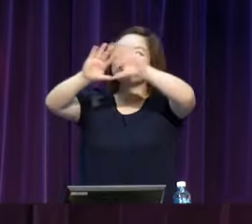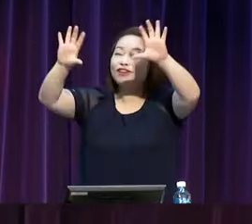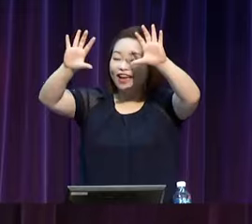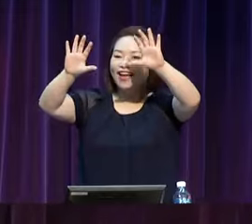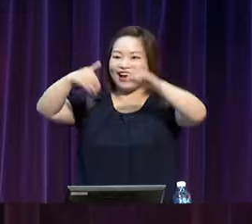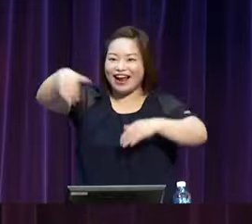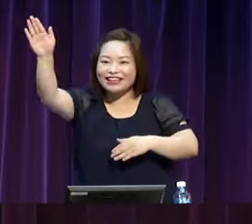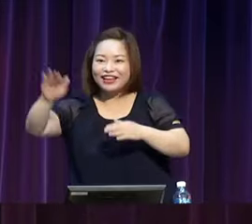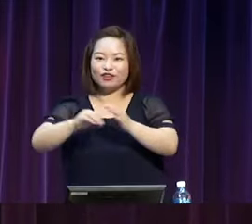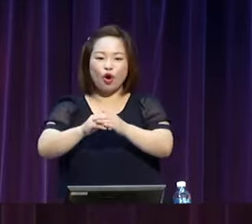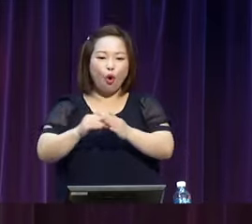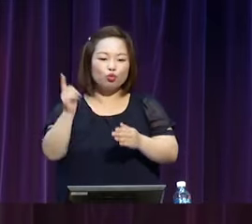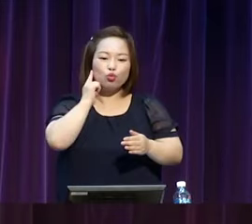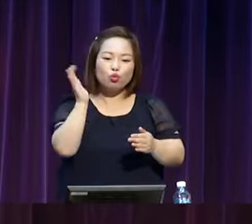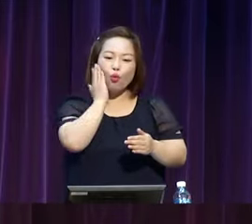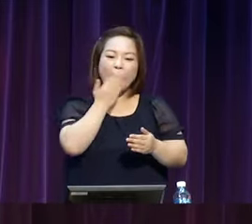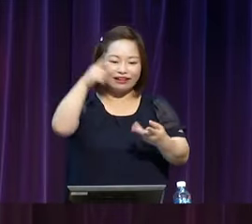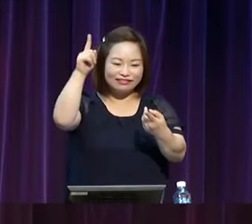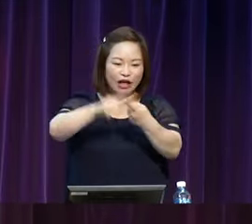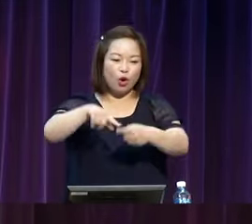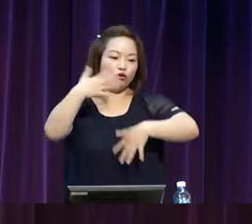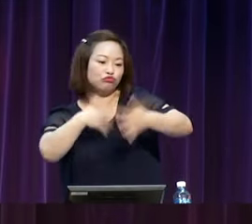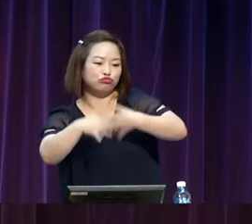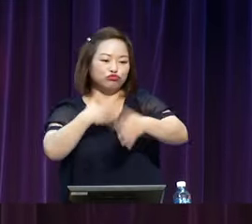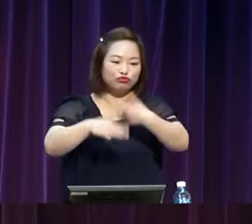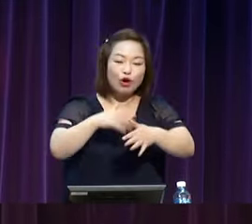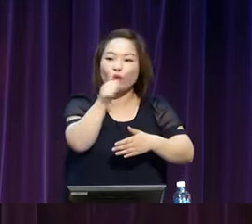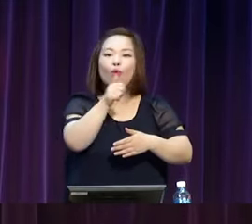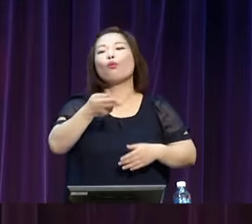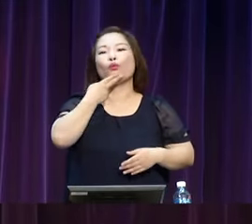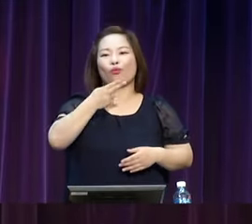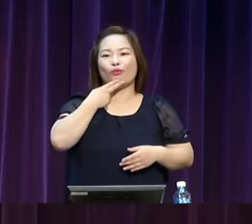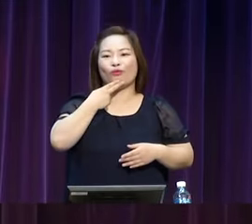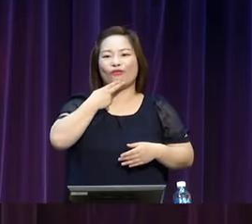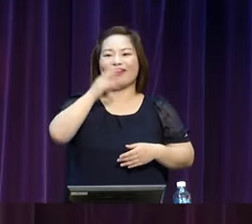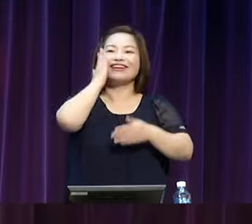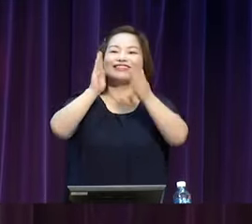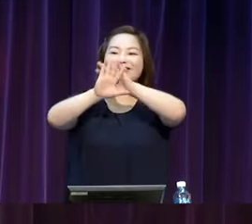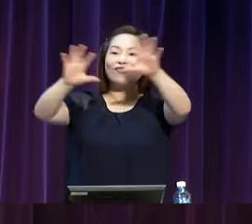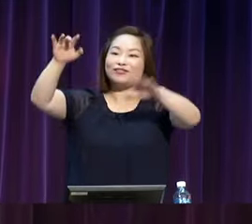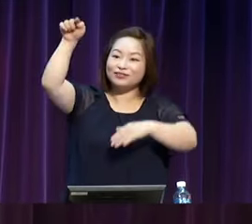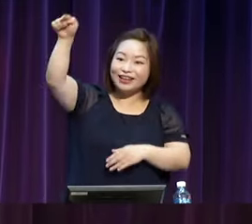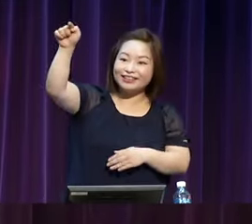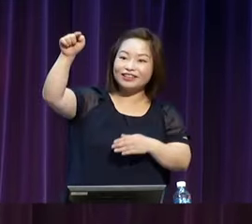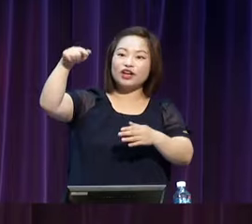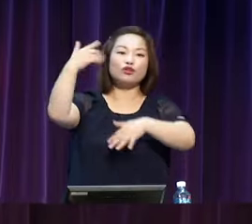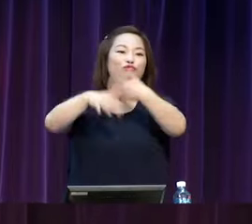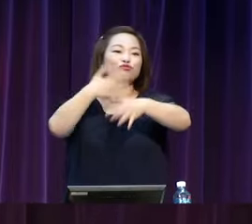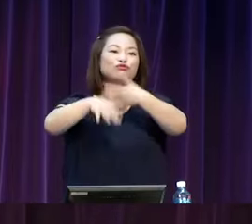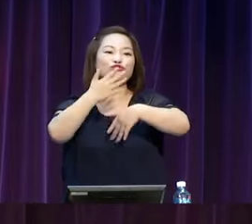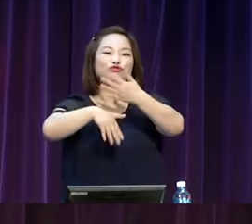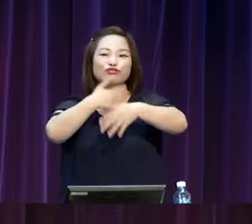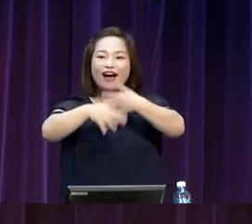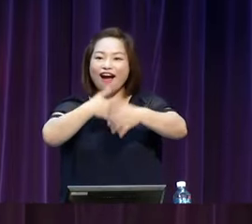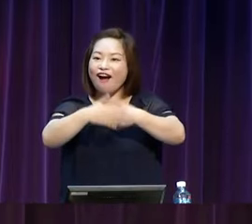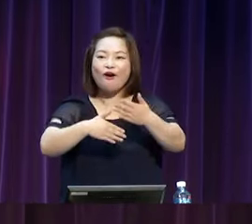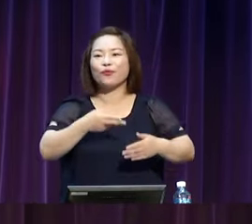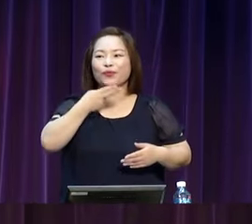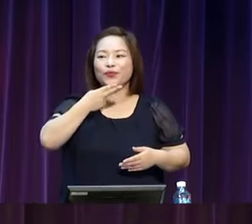통역 있어야 되고 그러잖아요. 예, 천국은 그렇지 않아요. 천국은 수화 쓰는 사람 한 사람도